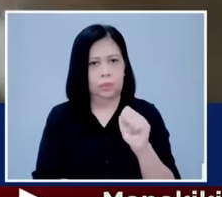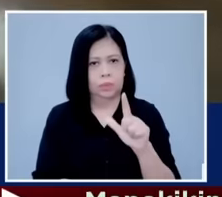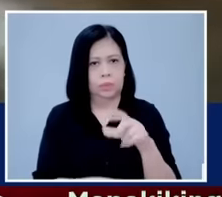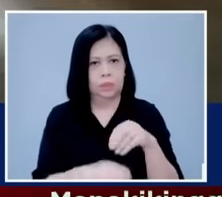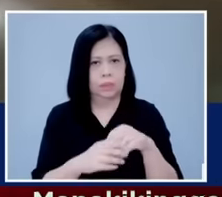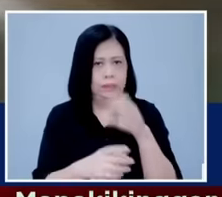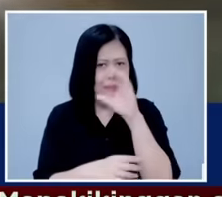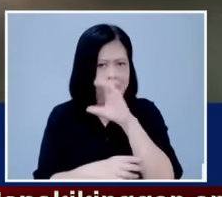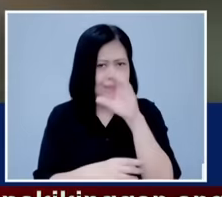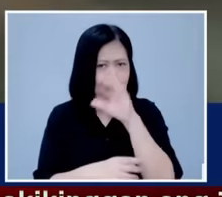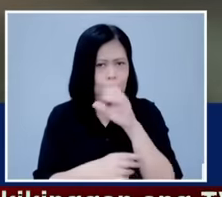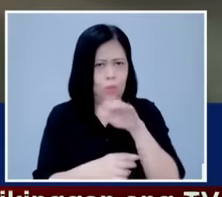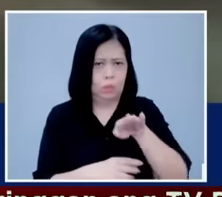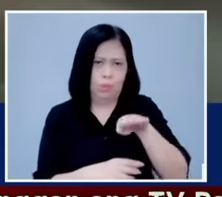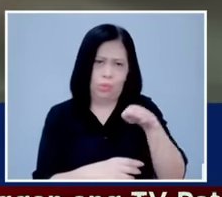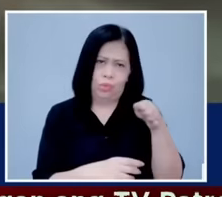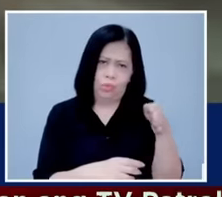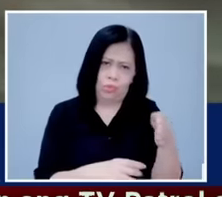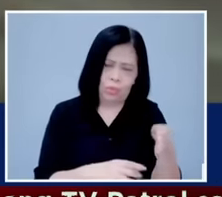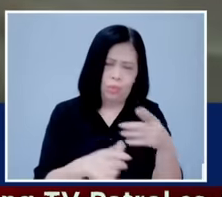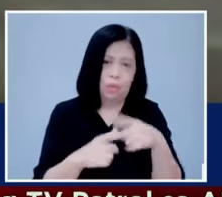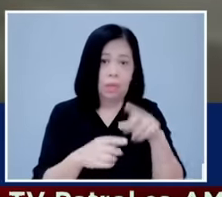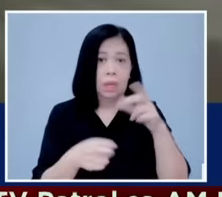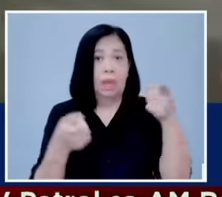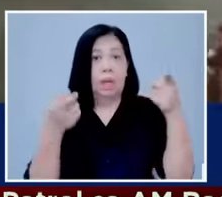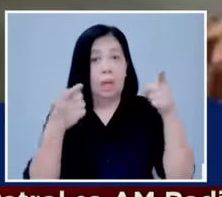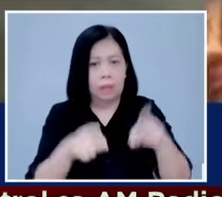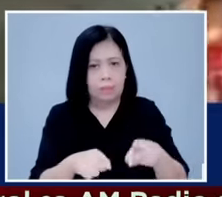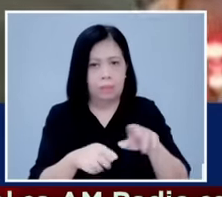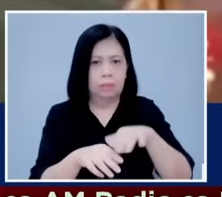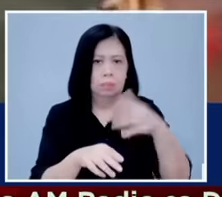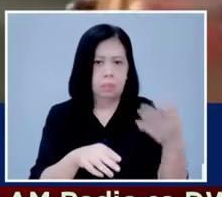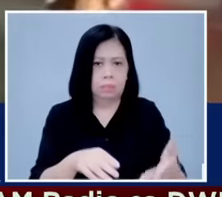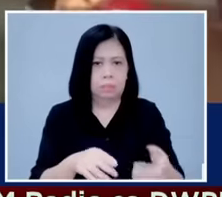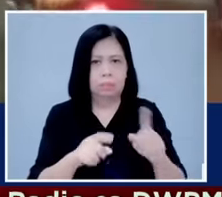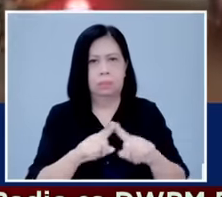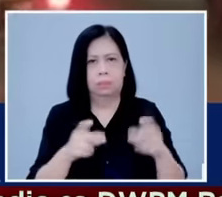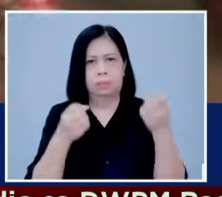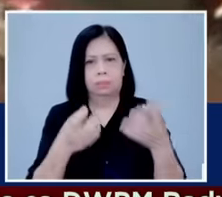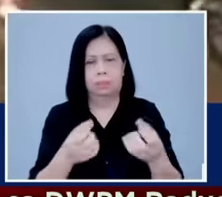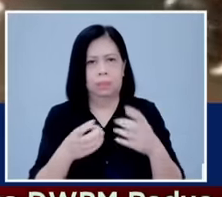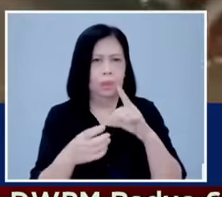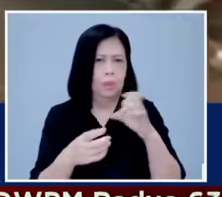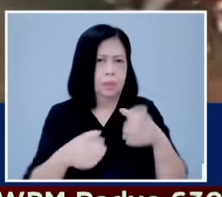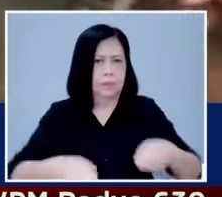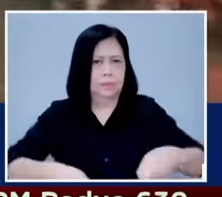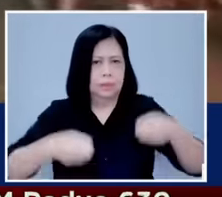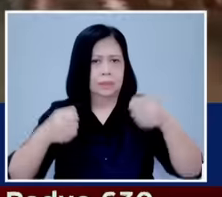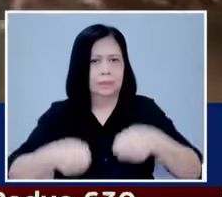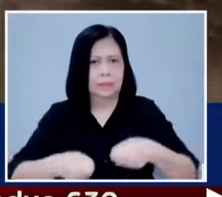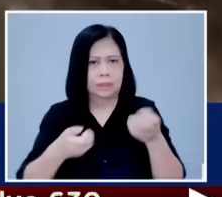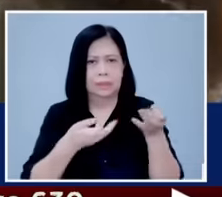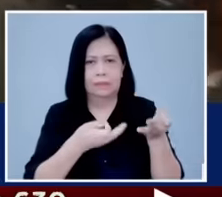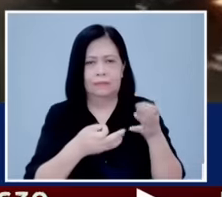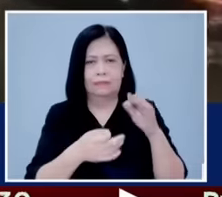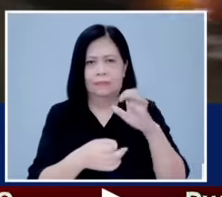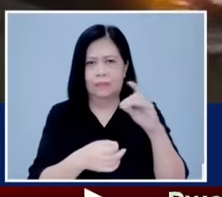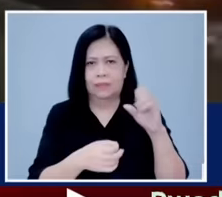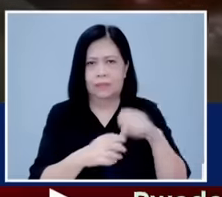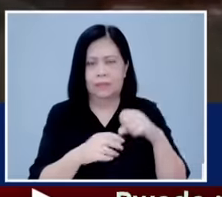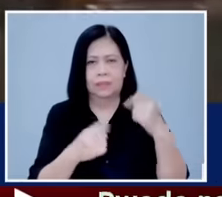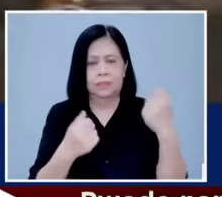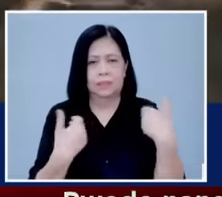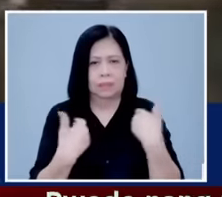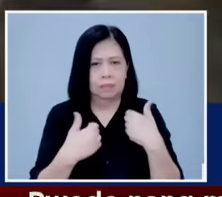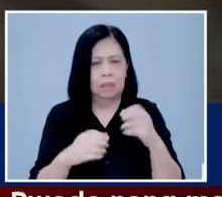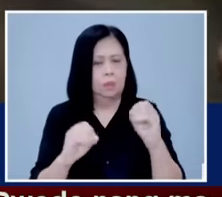Cebu. Gumewang ang truck at ang resulta, nalaglag sa kalsada ang halos 100 sako ng mga feeds na lula nito. Walang nasaktan